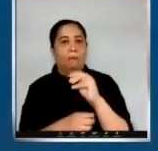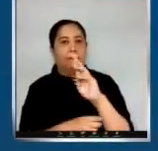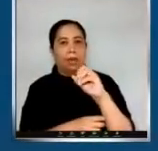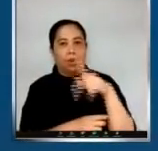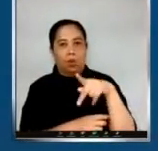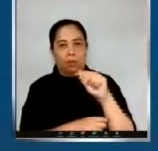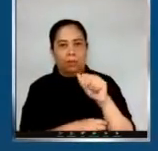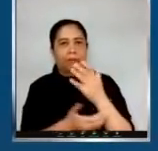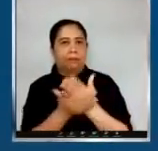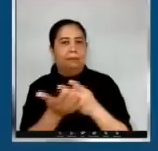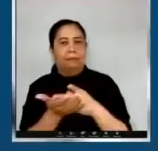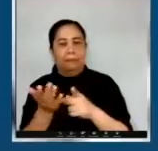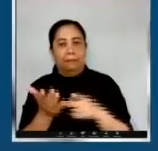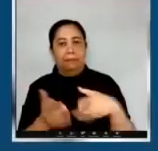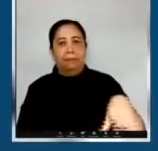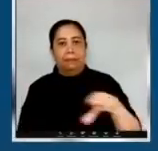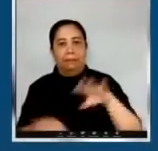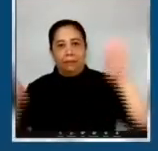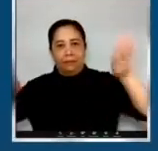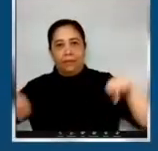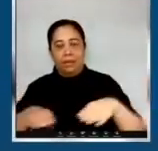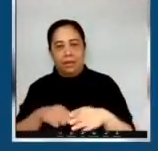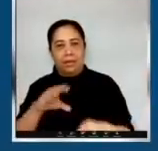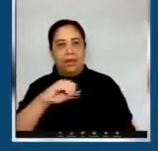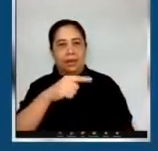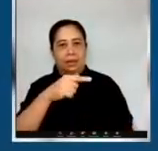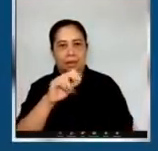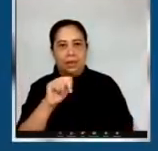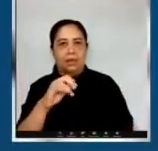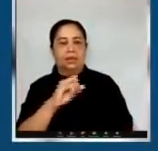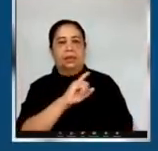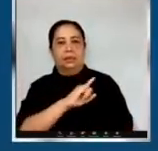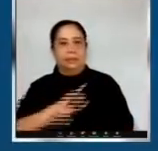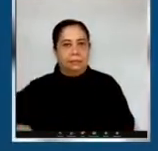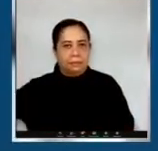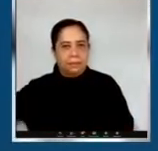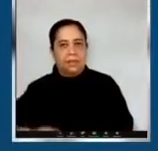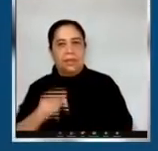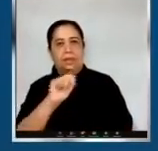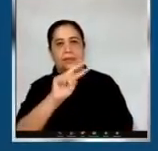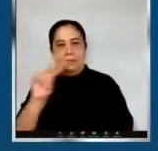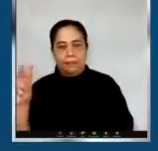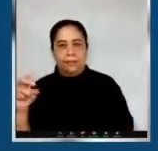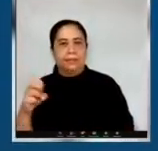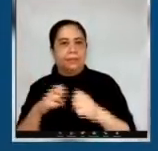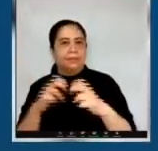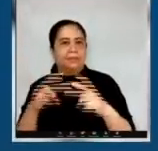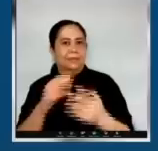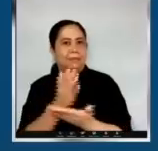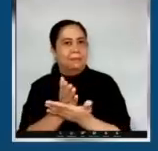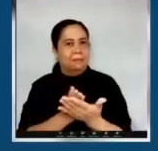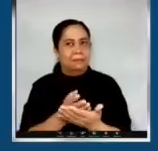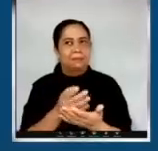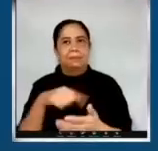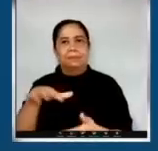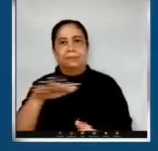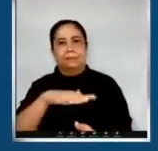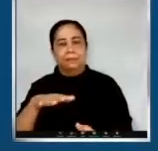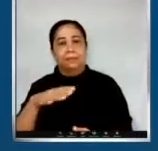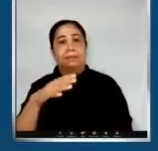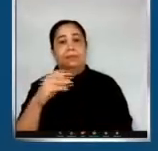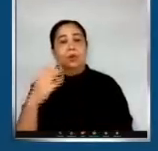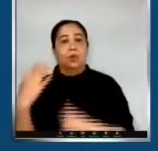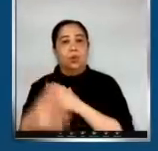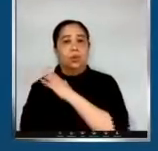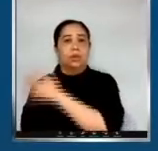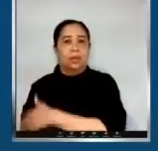ng Cagayan Valley. Yan yung Cagayan, Isabela, pwedeng Nueva Vizcaya. Maging itong ilang bahagi ng Cordillera. At dyan sa